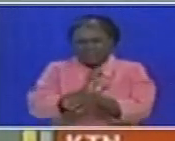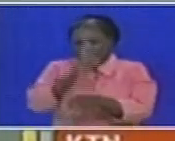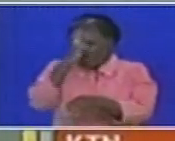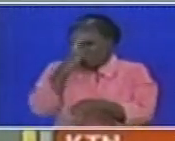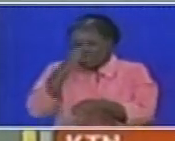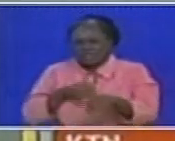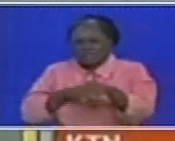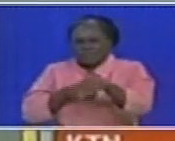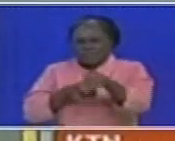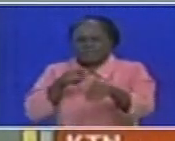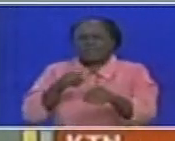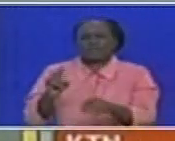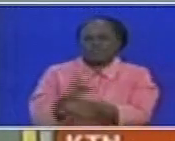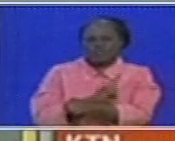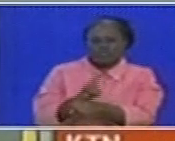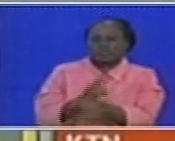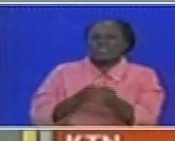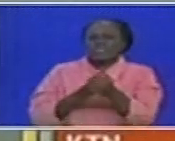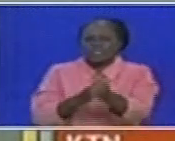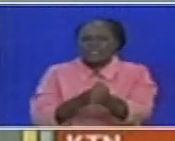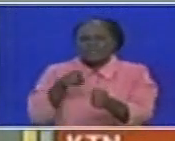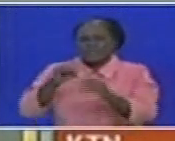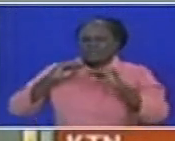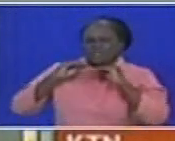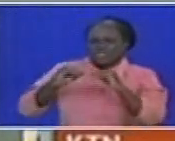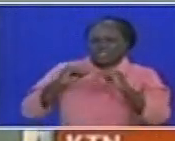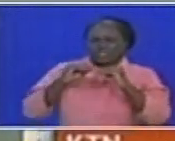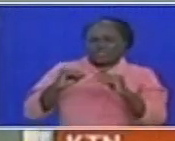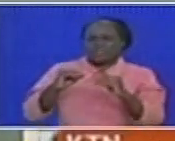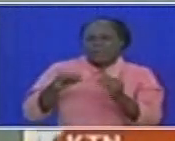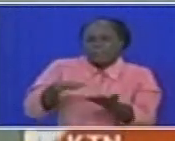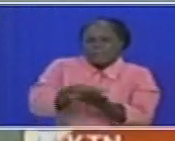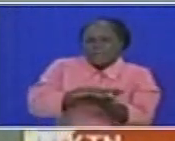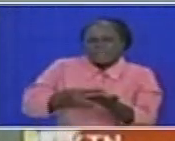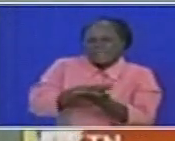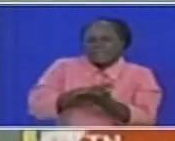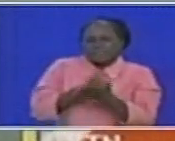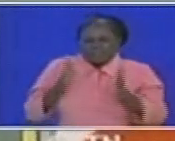wa kuwatumia viongozi ambao wasiotoa mafunzo yenye misingi ya itikadi